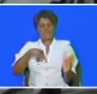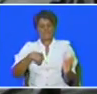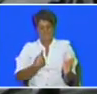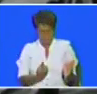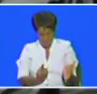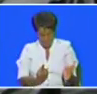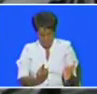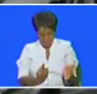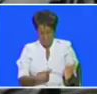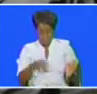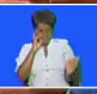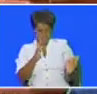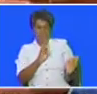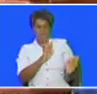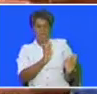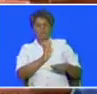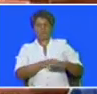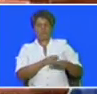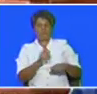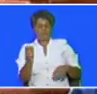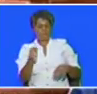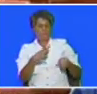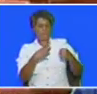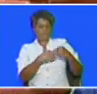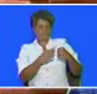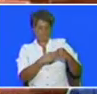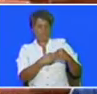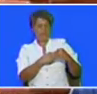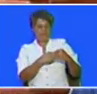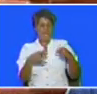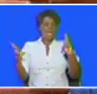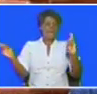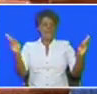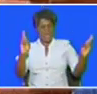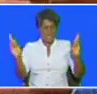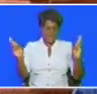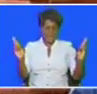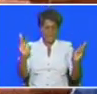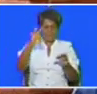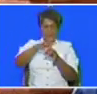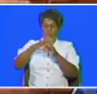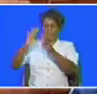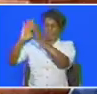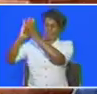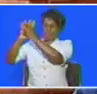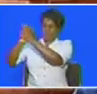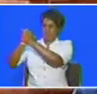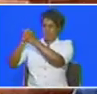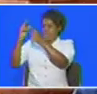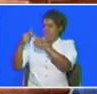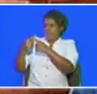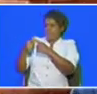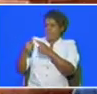wenyewe tumeona wanatosha. Kwa tarehe 8 tumechiandaa vilivyo kupiga kura chubili. Lakini